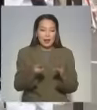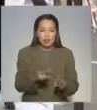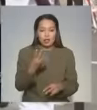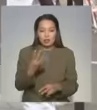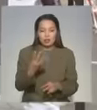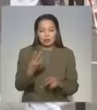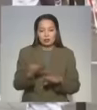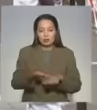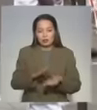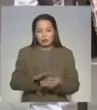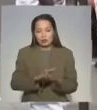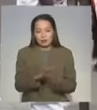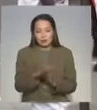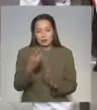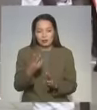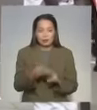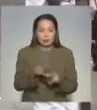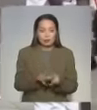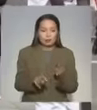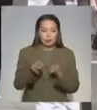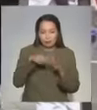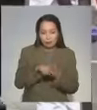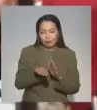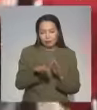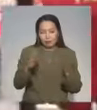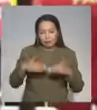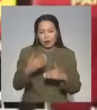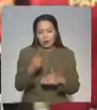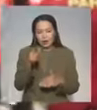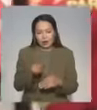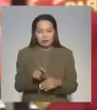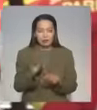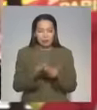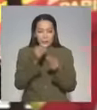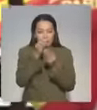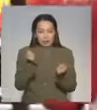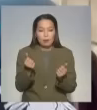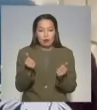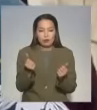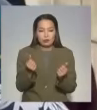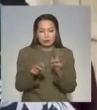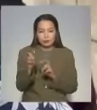из них тяжелые. Еще двоих долго искали под завалами. Один по-прежнему числится пропавшим без вести.